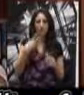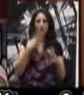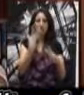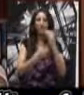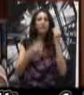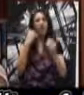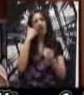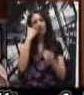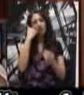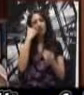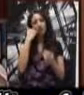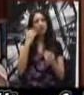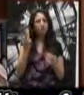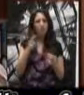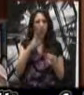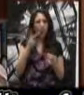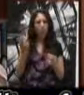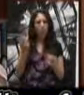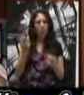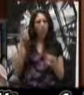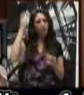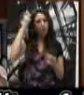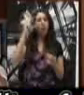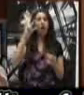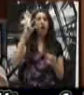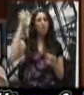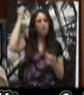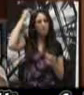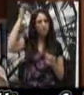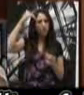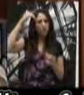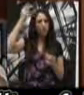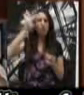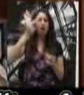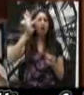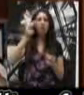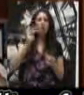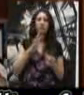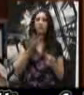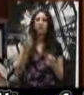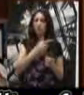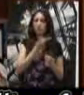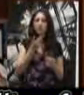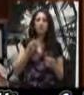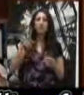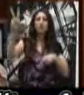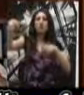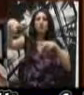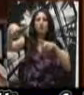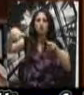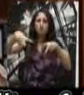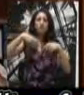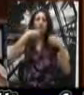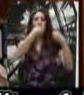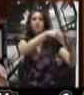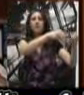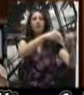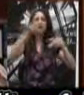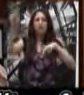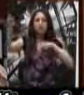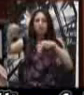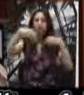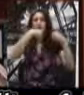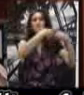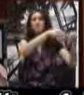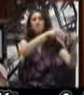يعني قوي. كان عنده ايه؟ كان عنده ورم في دماغه. وبعدين؟ بقيت عمالة أجيب في حاجات وأبيعها بالقسط عشان أعرف